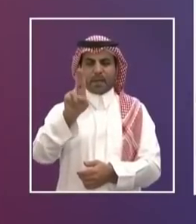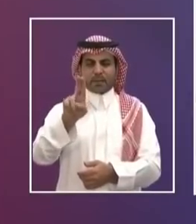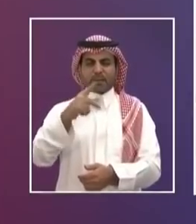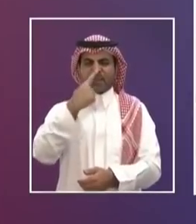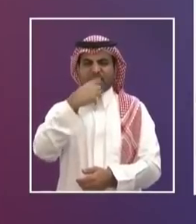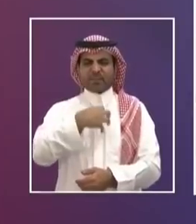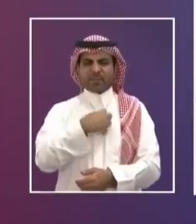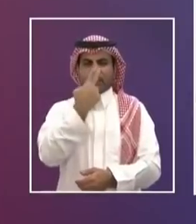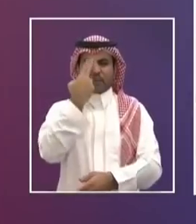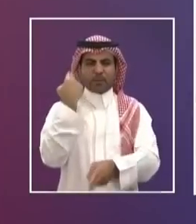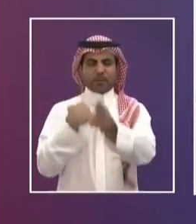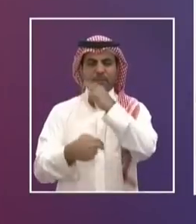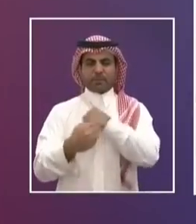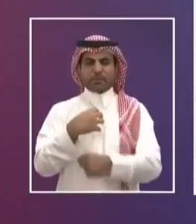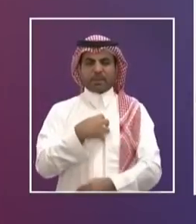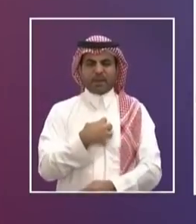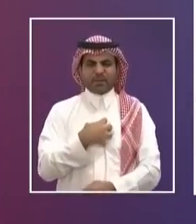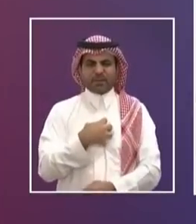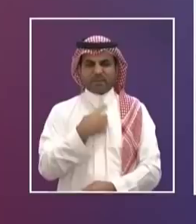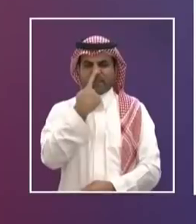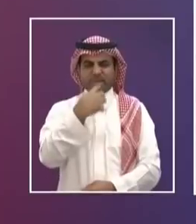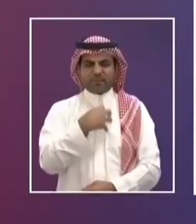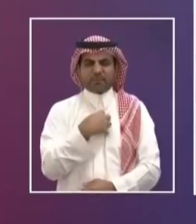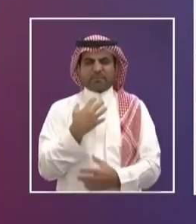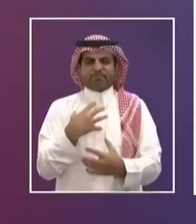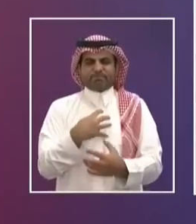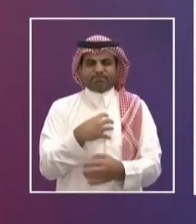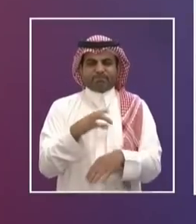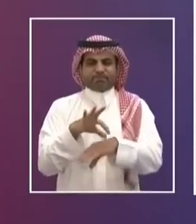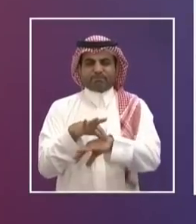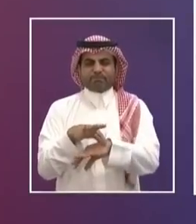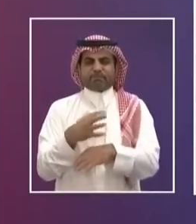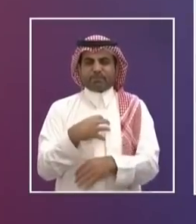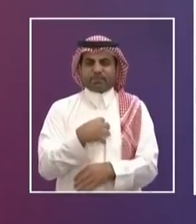تاريخ مرضي سابق، أو الأخوة الذين